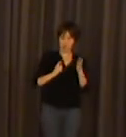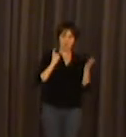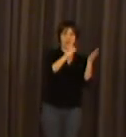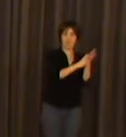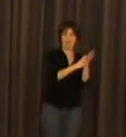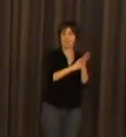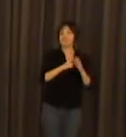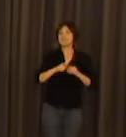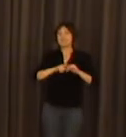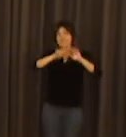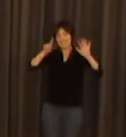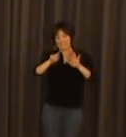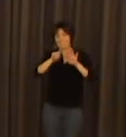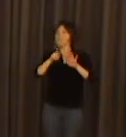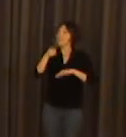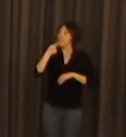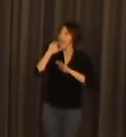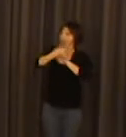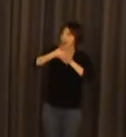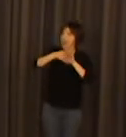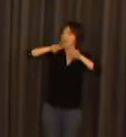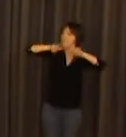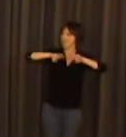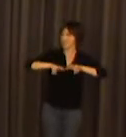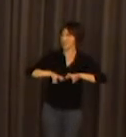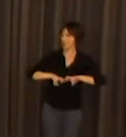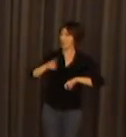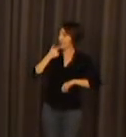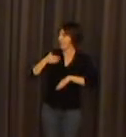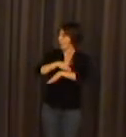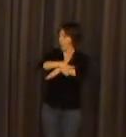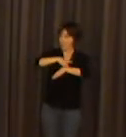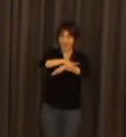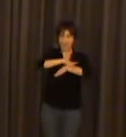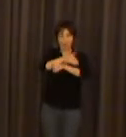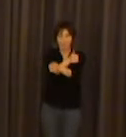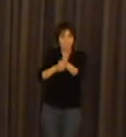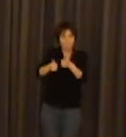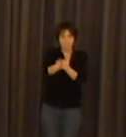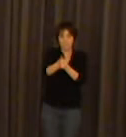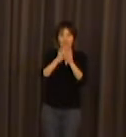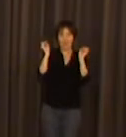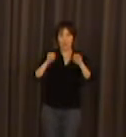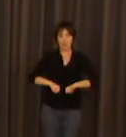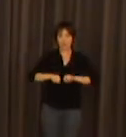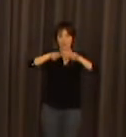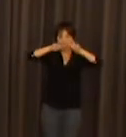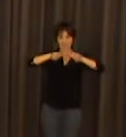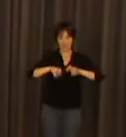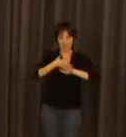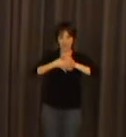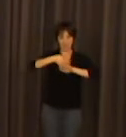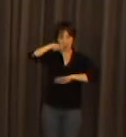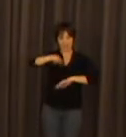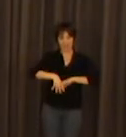l'article 6è quan fa referència a la recerca que diu que el govern ha de prioritzar els acords de recerca sobre la llengua de signes